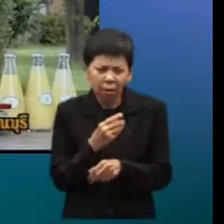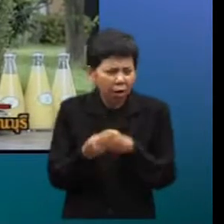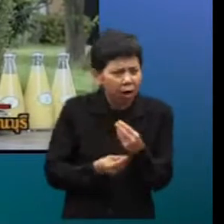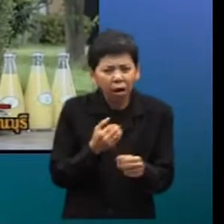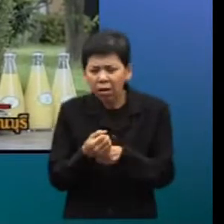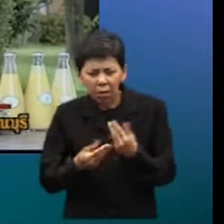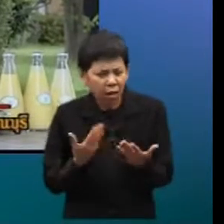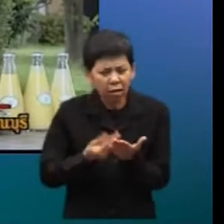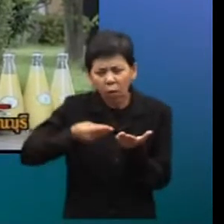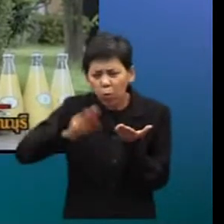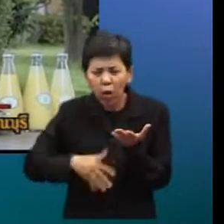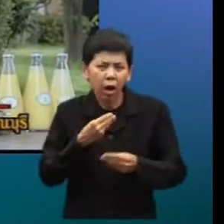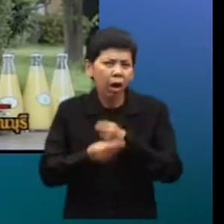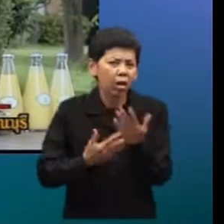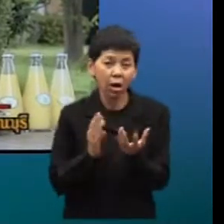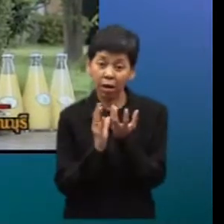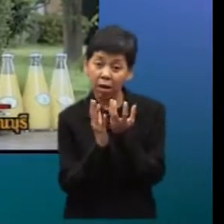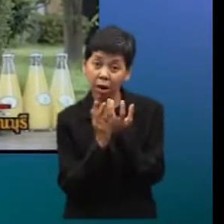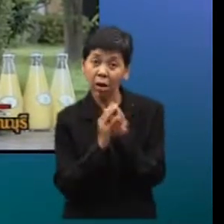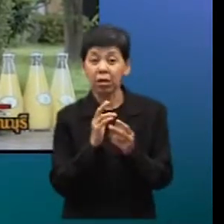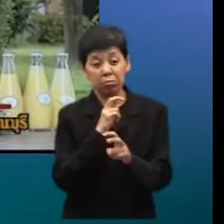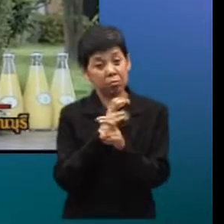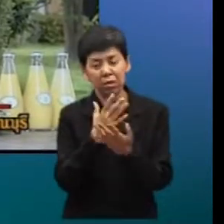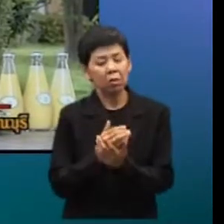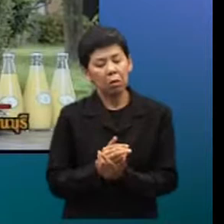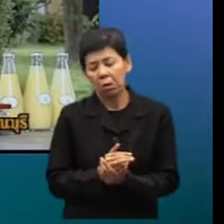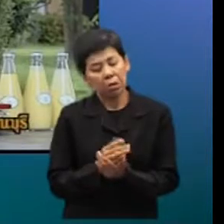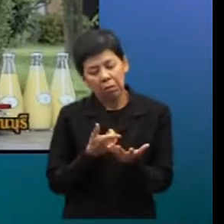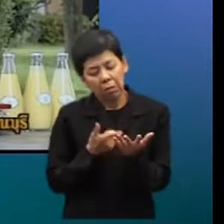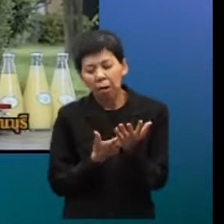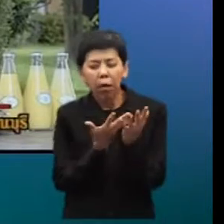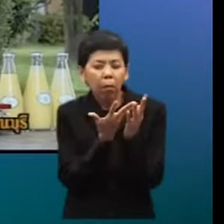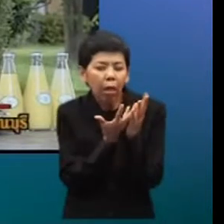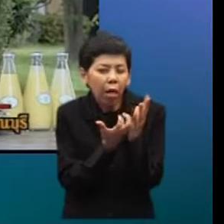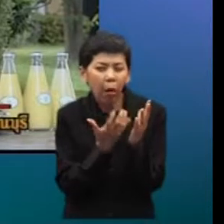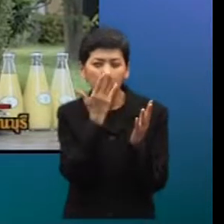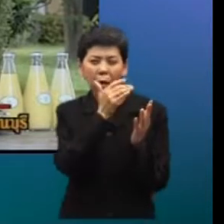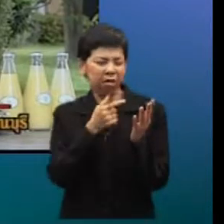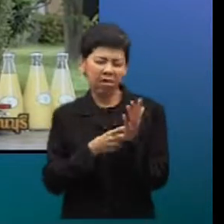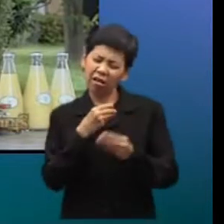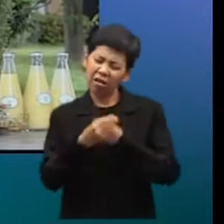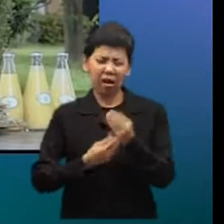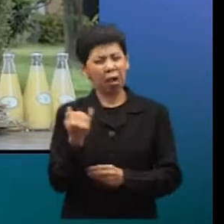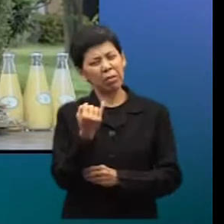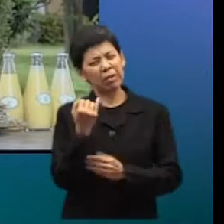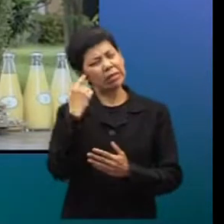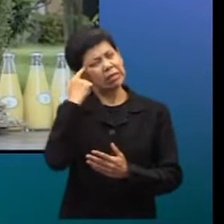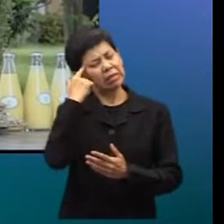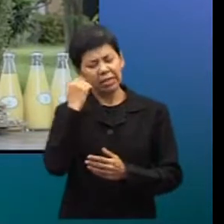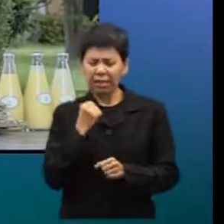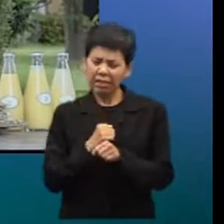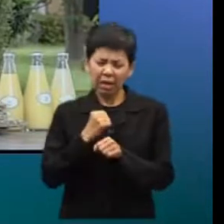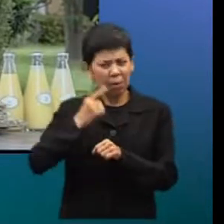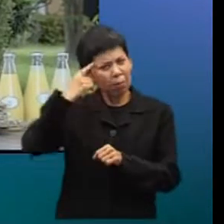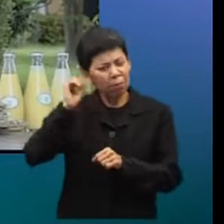ต่ขายไม่ได้ราคาแล้วผักอะไรที่เป็นปลอดสารพิษจะไม่สวยนะคะราคาก็ไม่ดีฉะนั้นการสู้ตลาดเรา